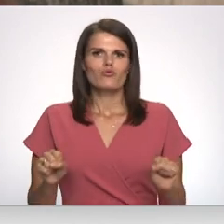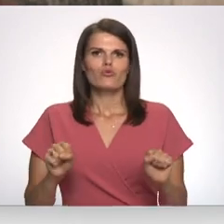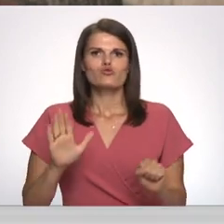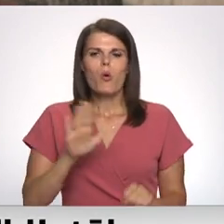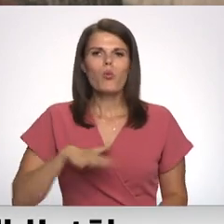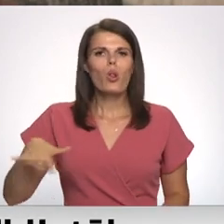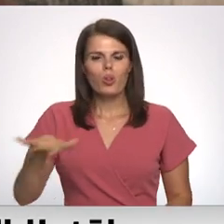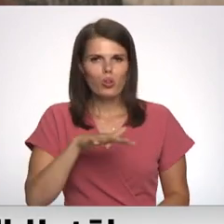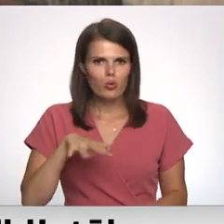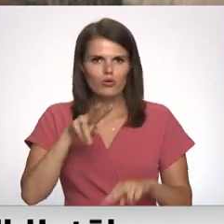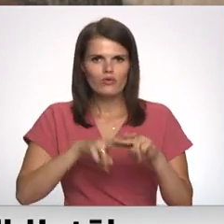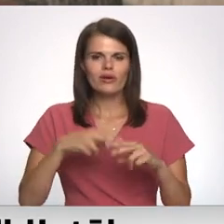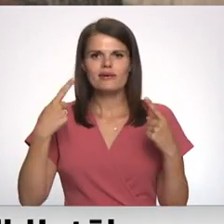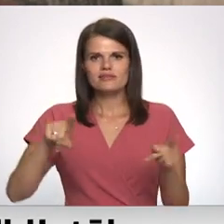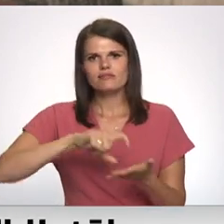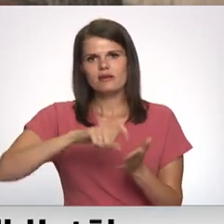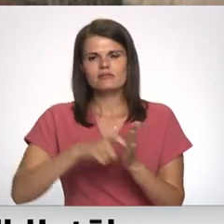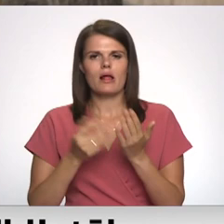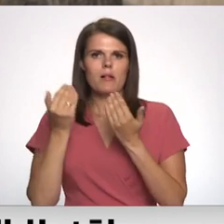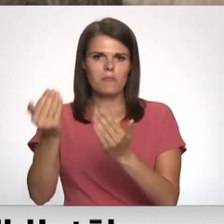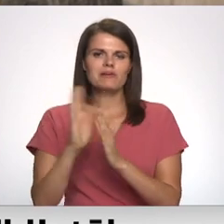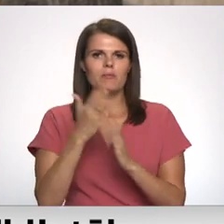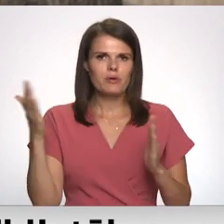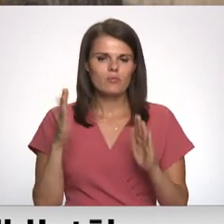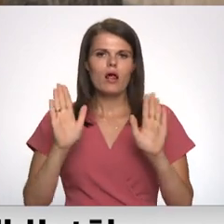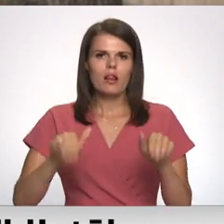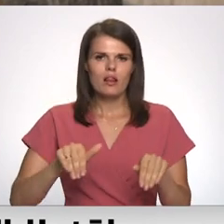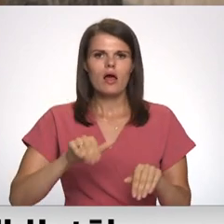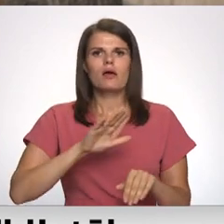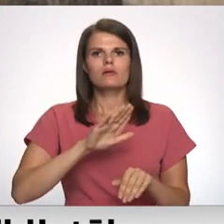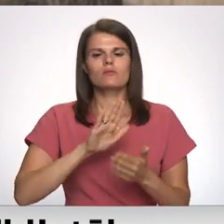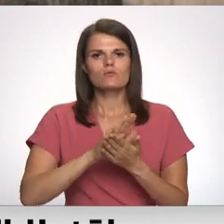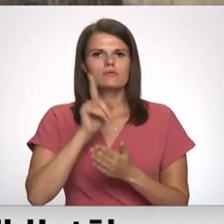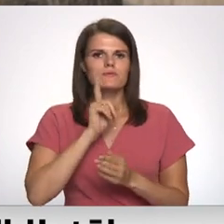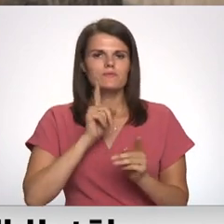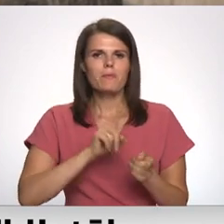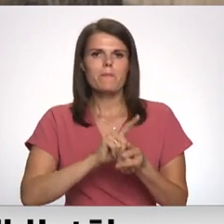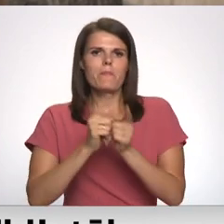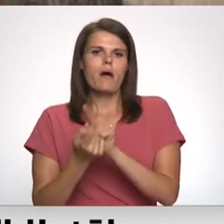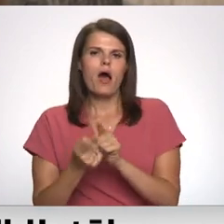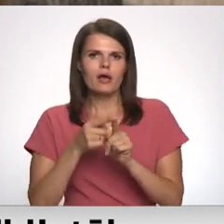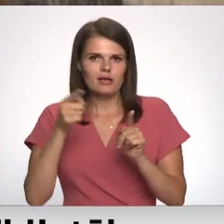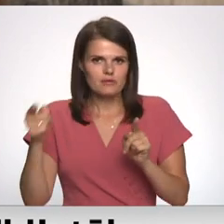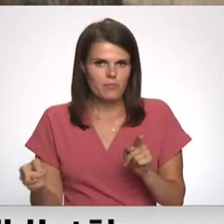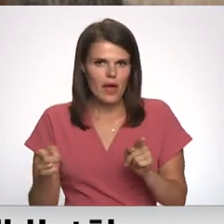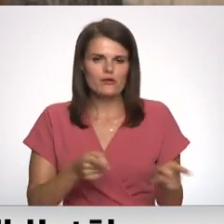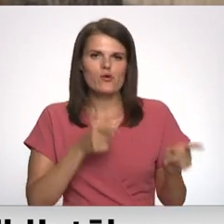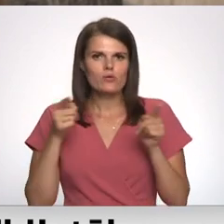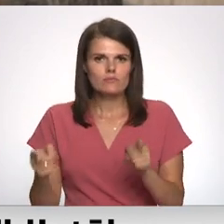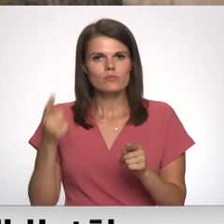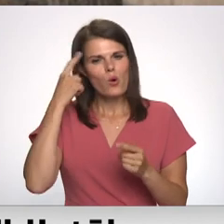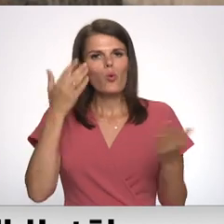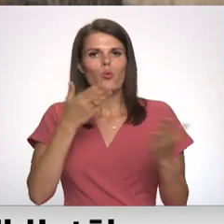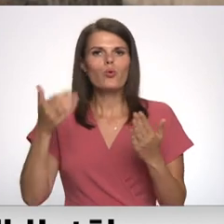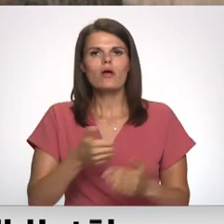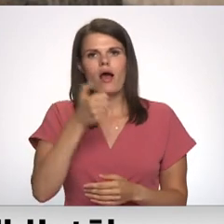apdzīvojamajā teritorijā citas telpas bibliotēkai, lai pēc noteiktu pārējus periodu, par to arī vēl tiek runāts, kurā gadā tas varētu